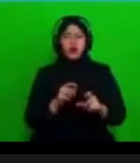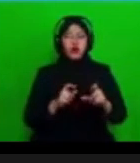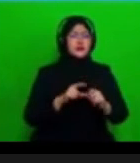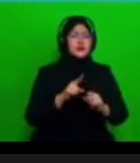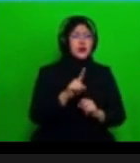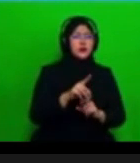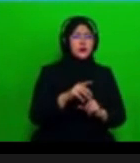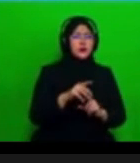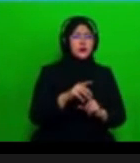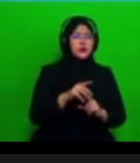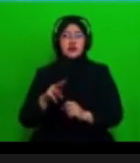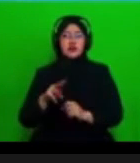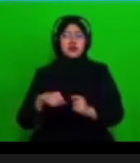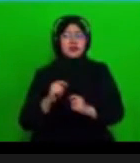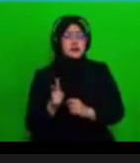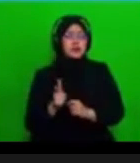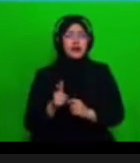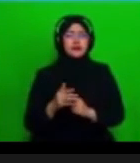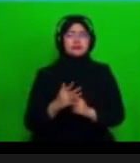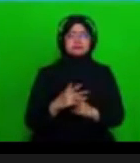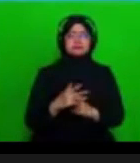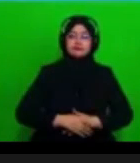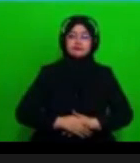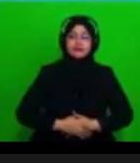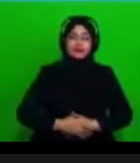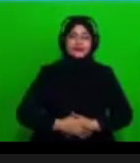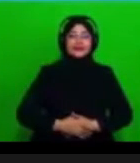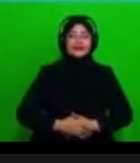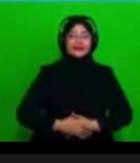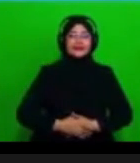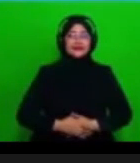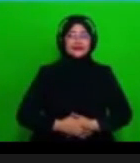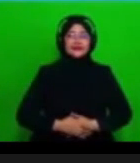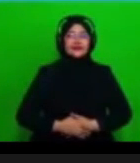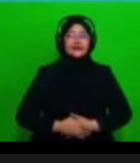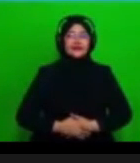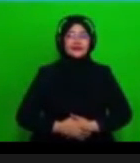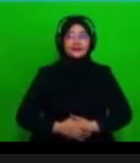untuk S1, S2, S3, kemudian agregasi